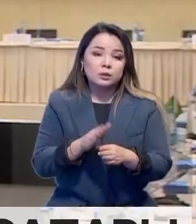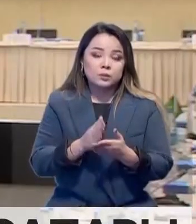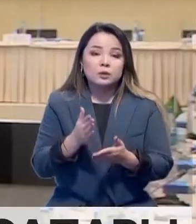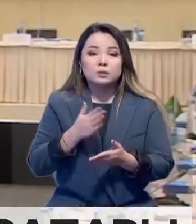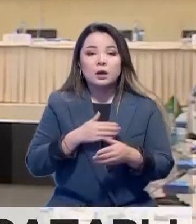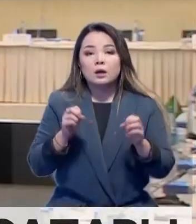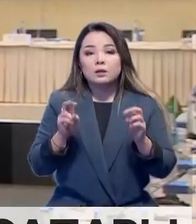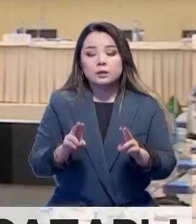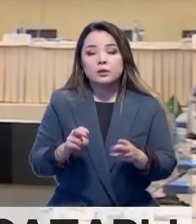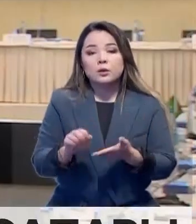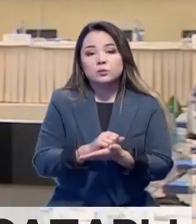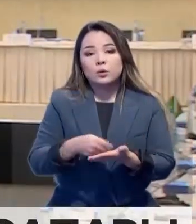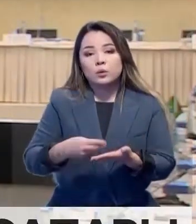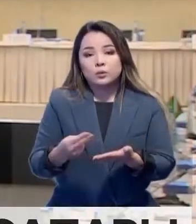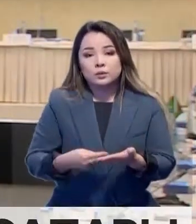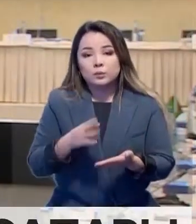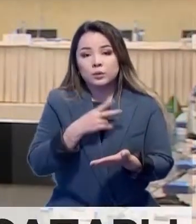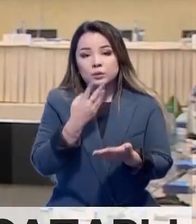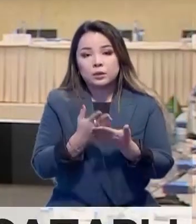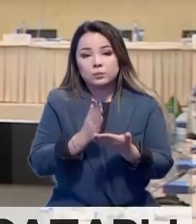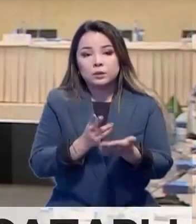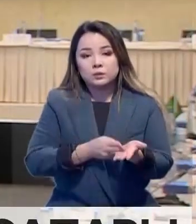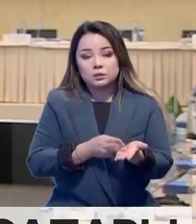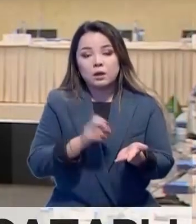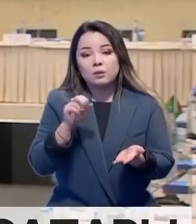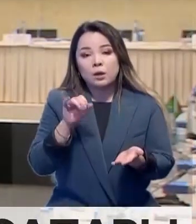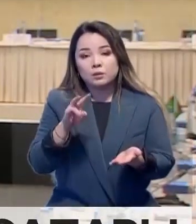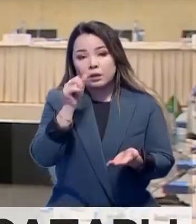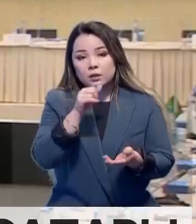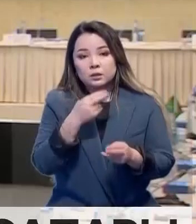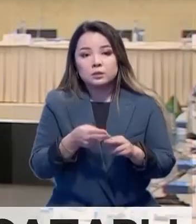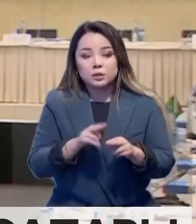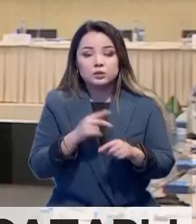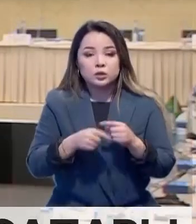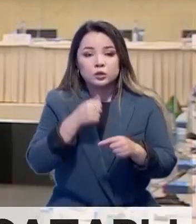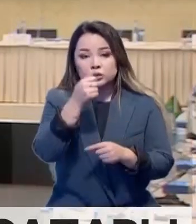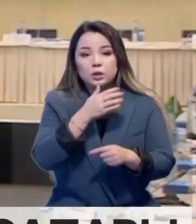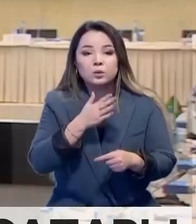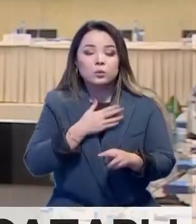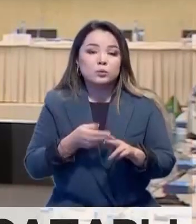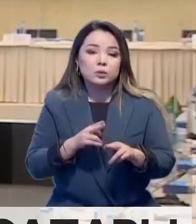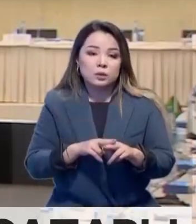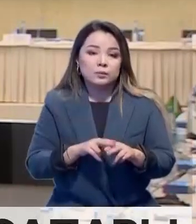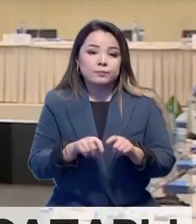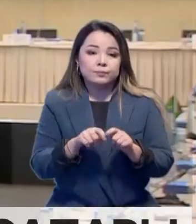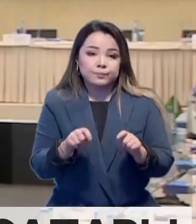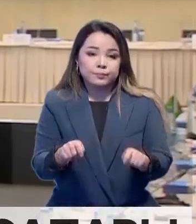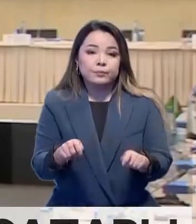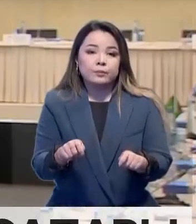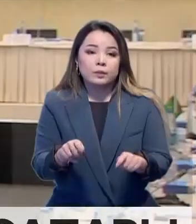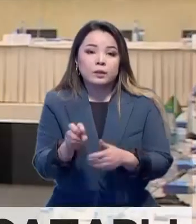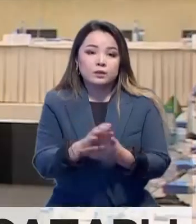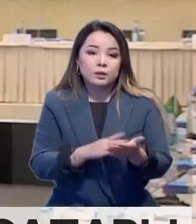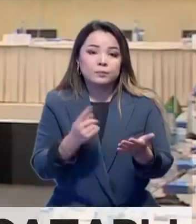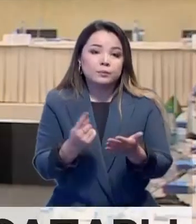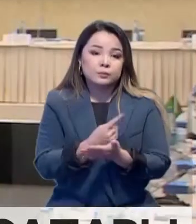біз арнайы меморандум осы жылы қол қойдық ақпан айында. Келесі жылы осыны біз бұйырса